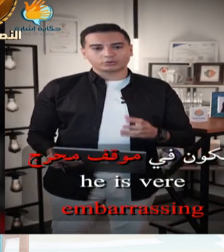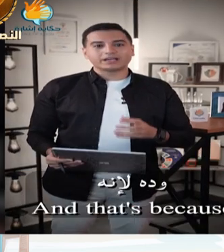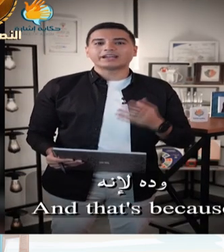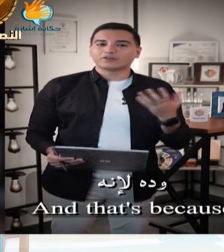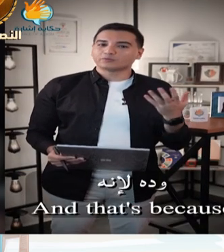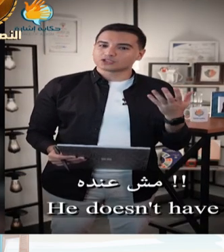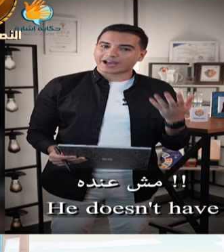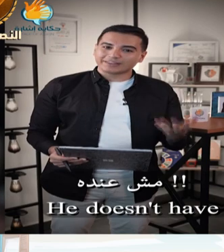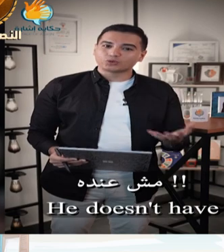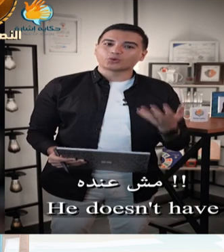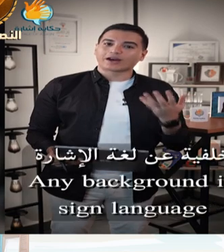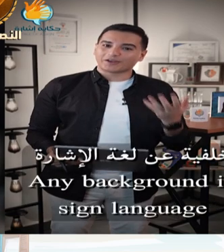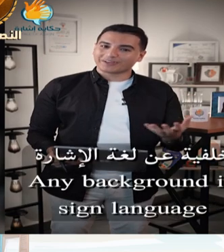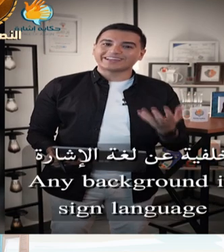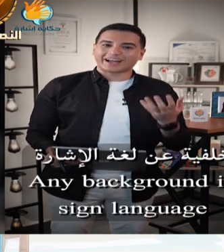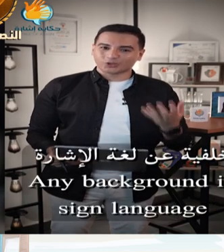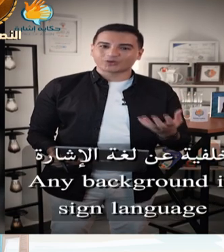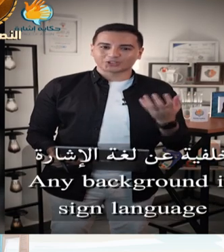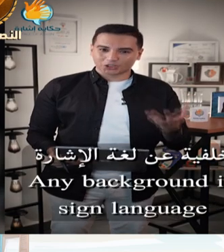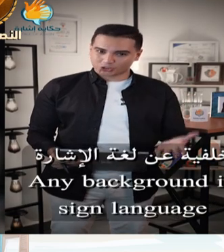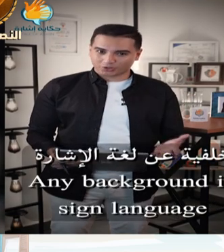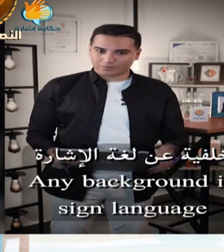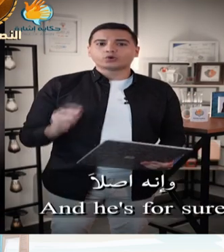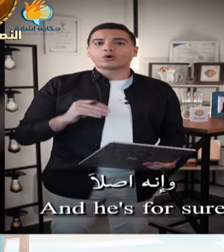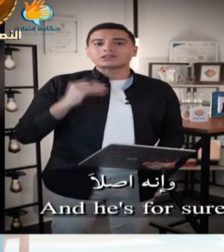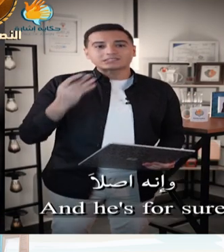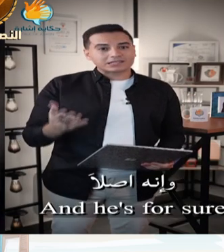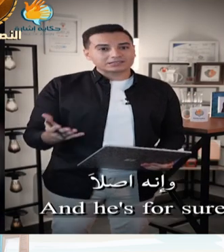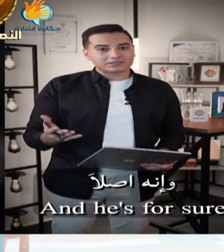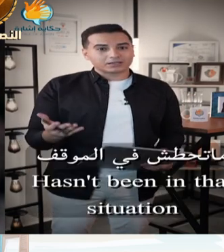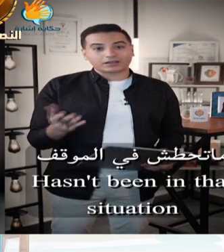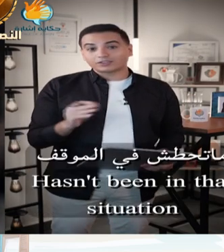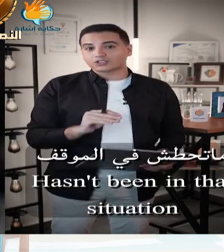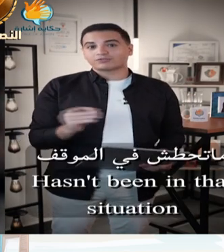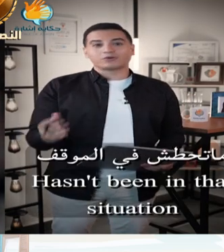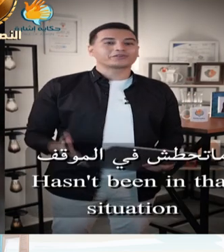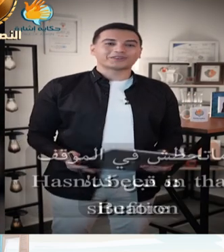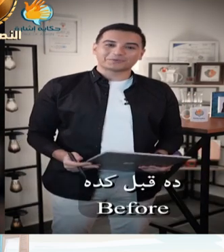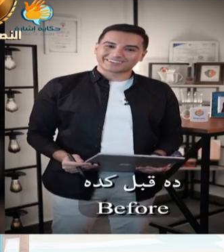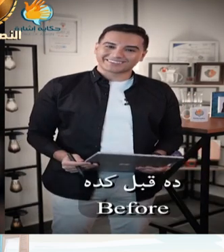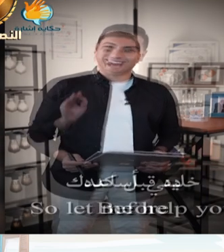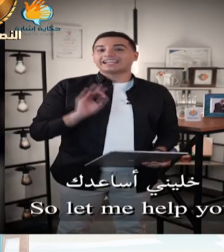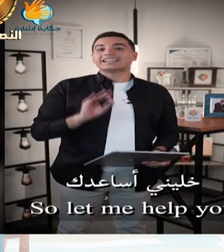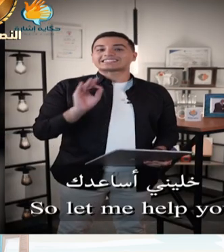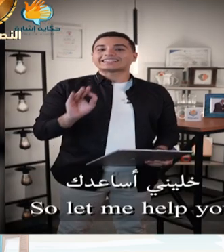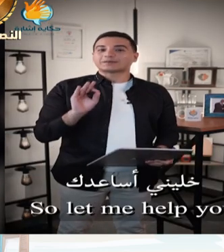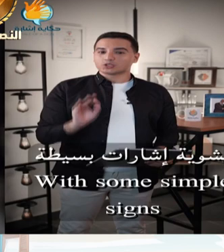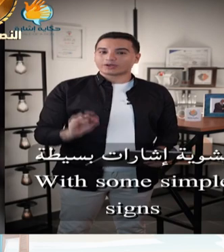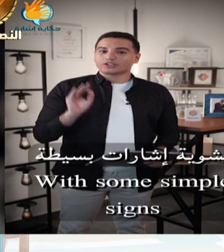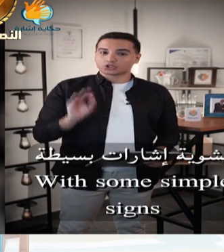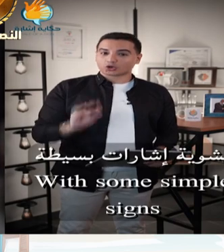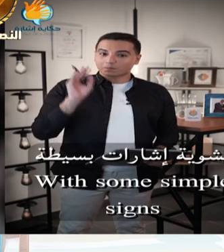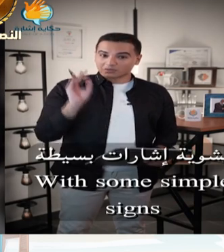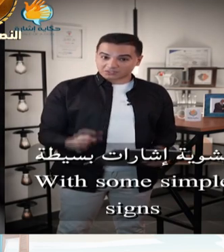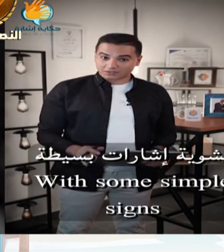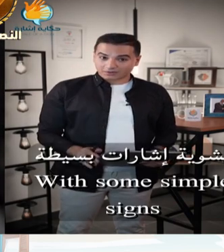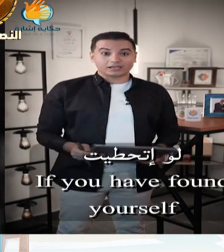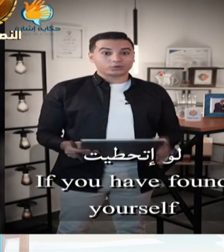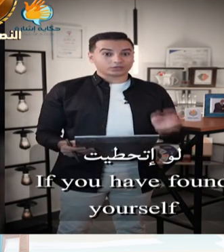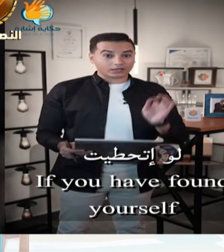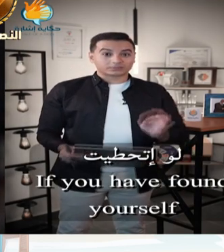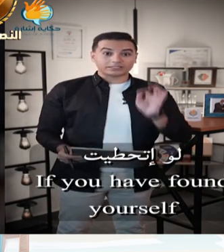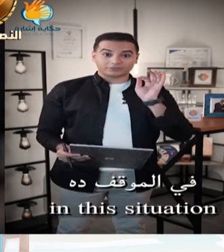الخير غلط صباح الخير اه صباح الخير فطبعا